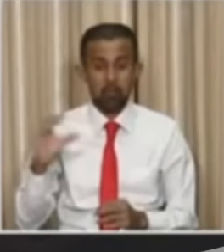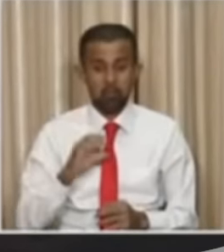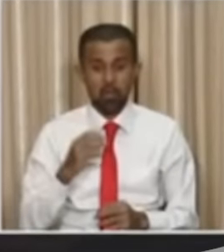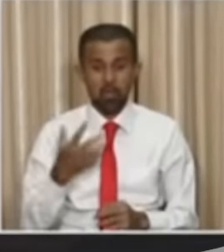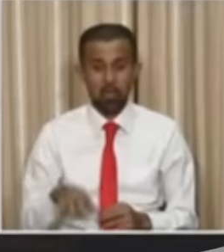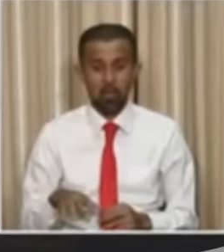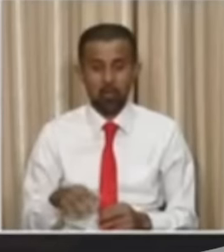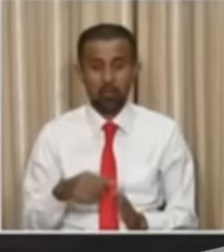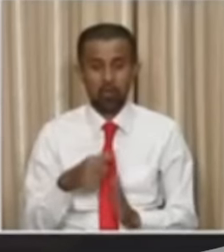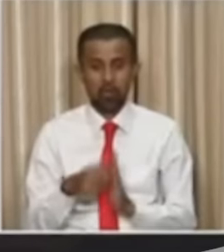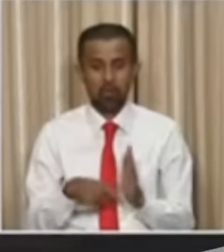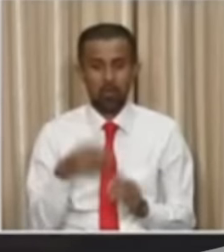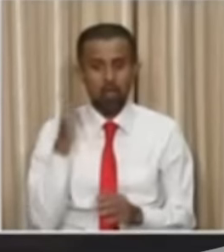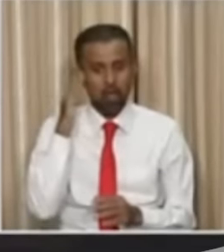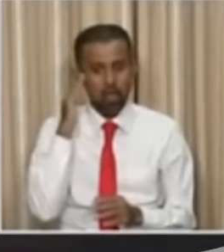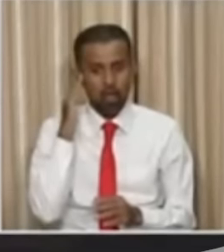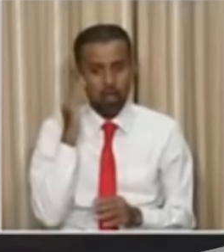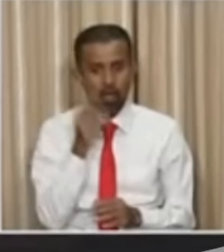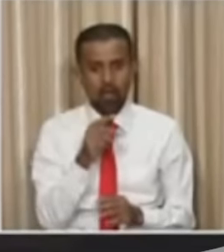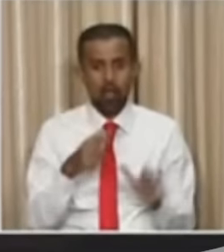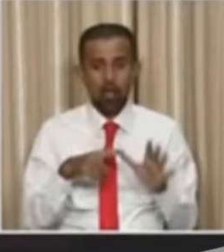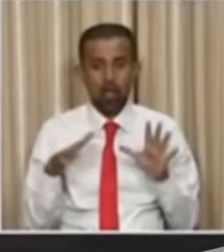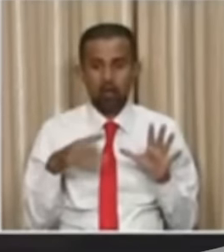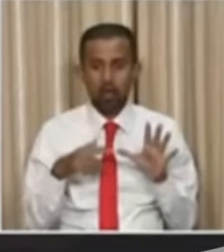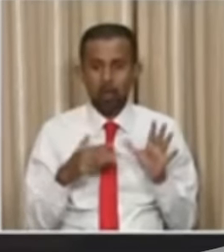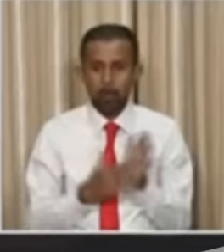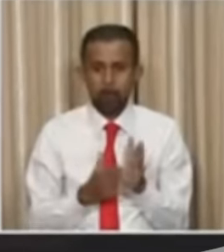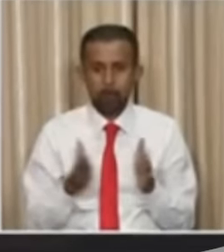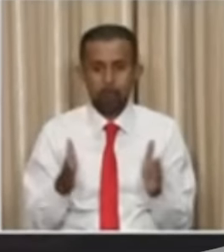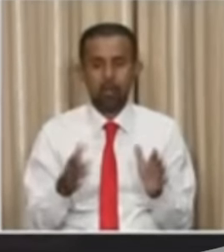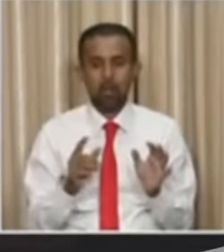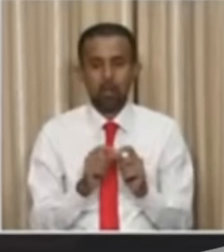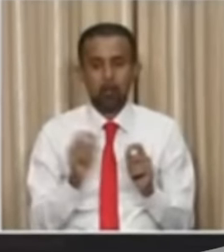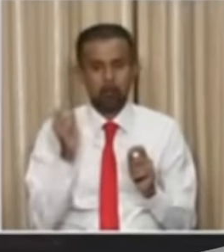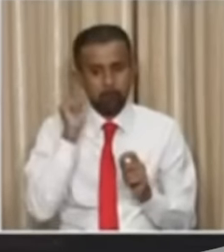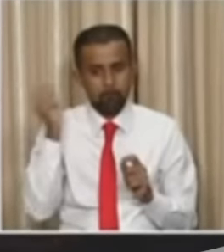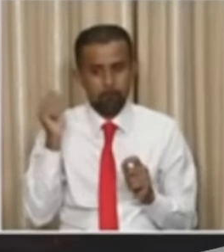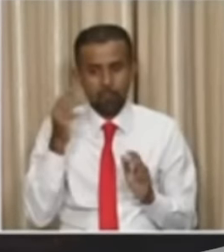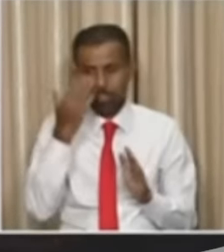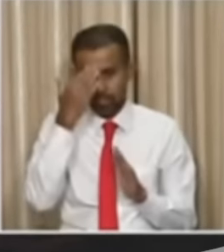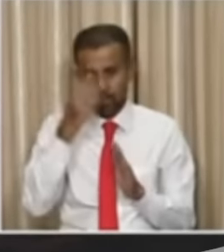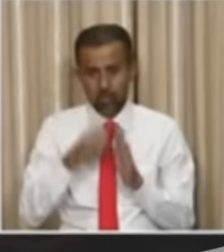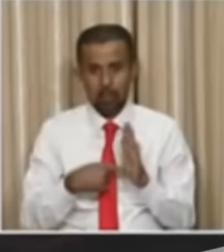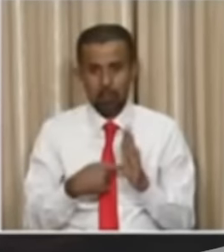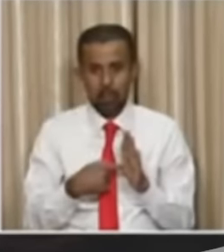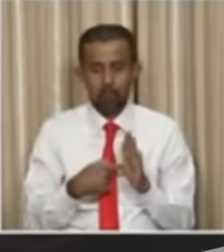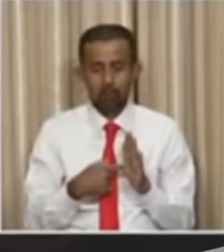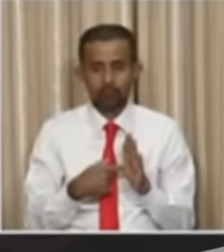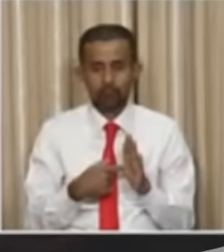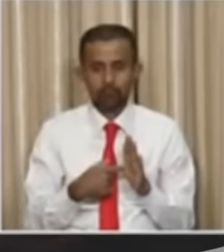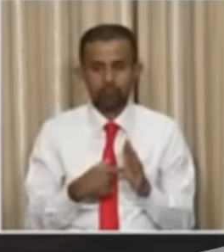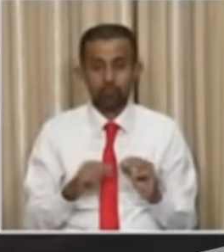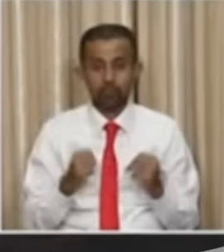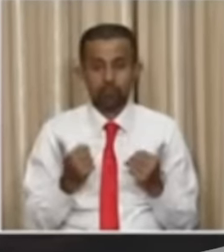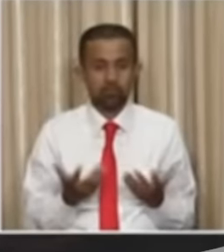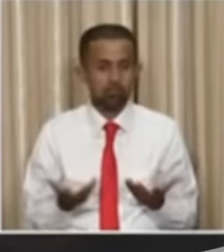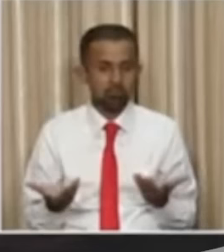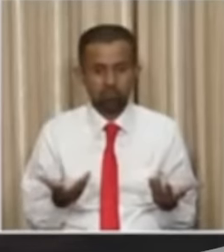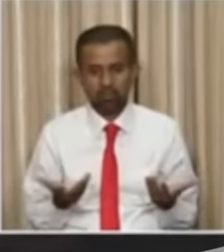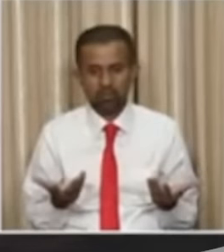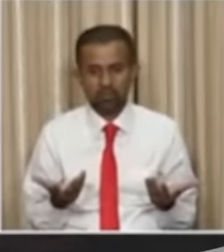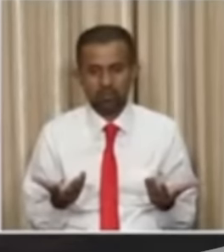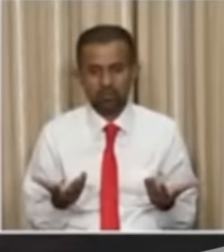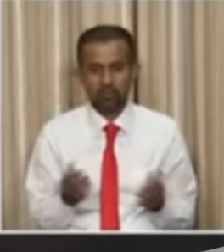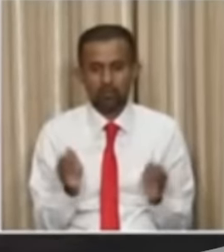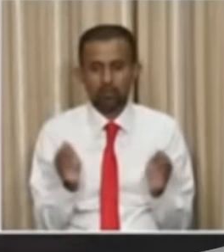විශේෂයෙන්ම අපේ රටේ කාන්තාවන්ට අනුරාධපුර අම්පාර මඩකලපුව යාපනයේ දිස්ත්‍රික්කවල ජීවත් වෙන්න බැරි කමට මේ